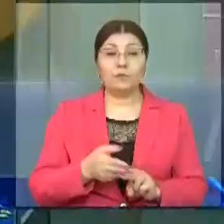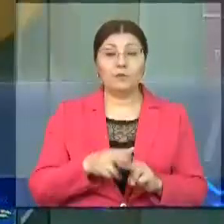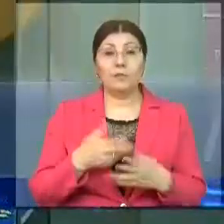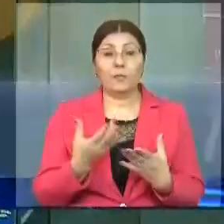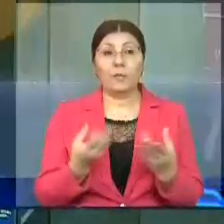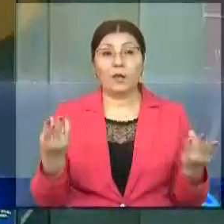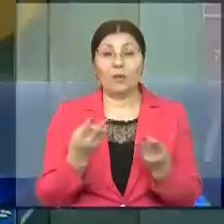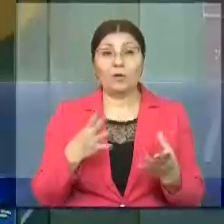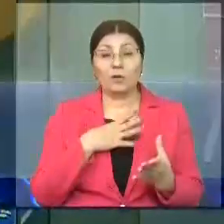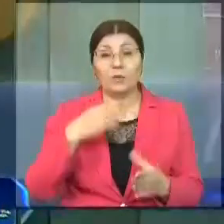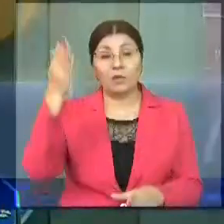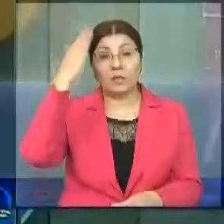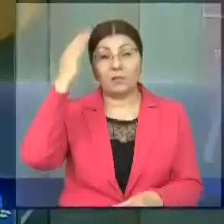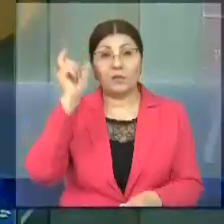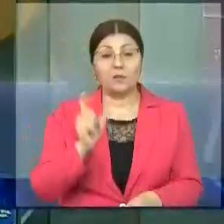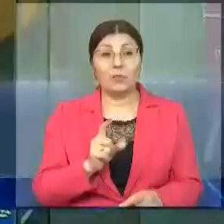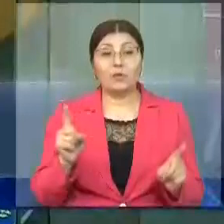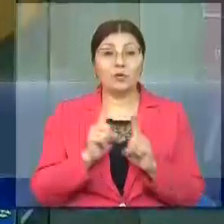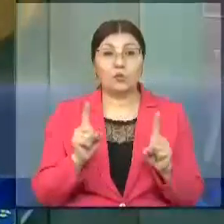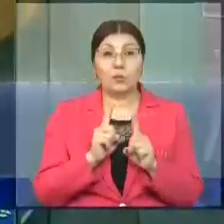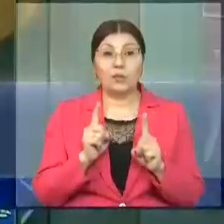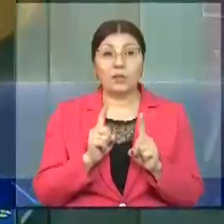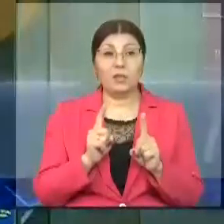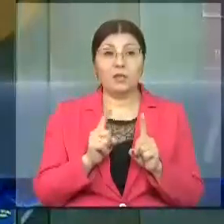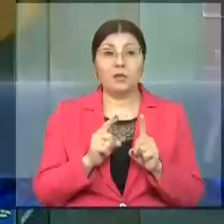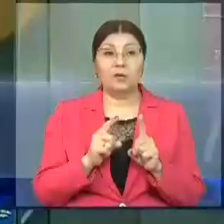настолько нужно быть одаренным и талантливым человеком, чтобы